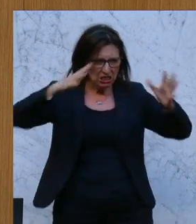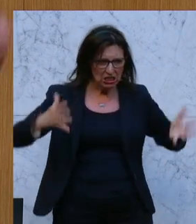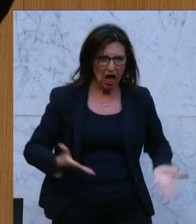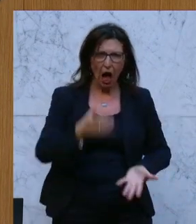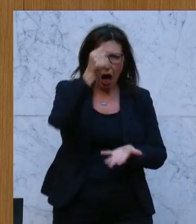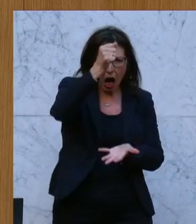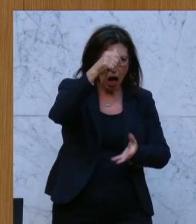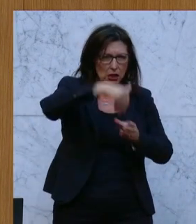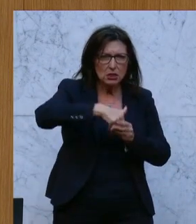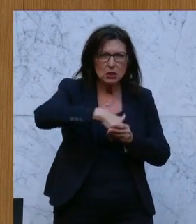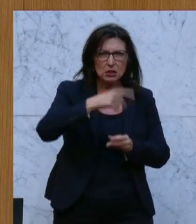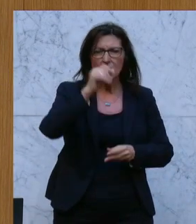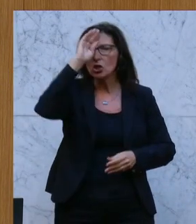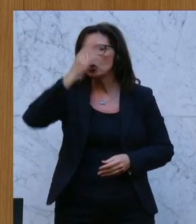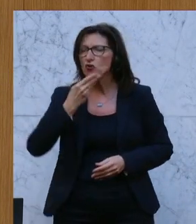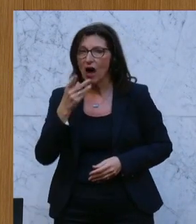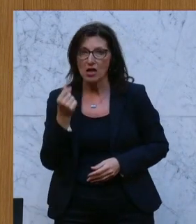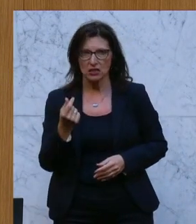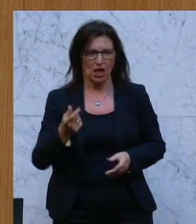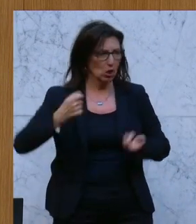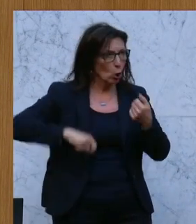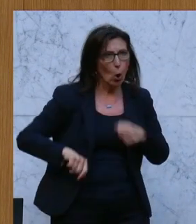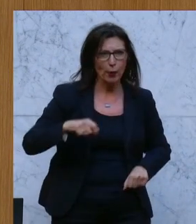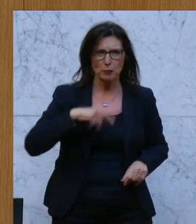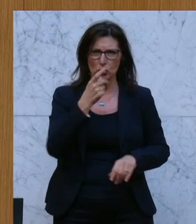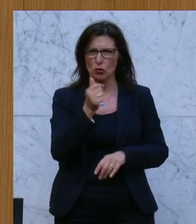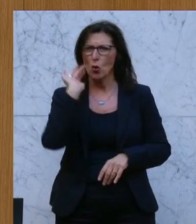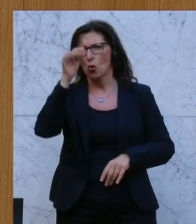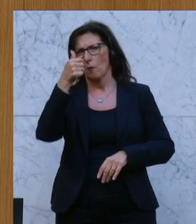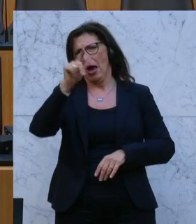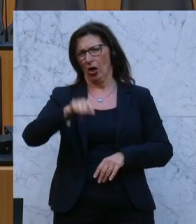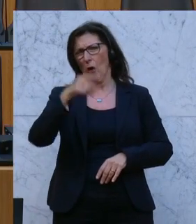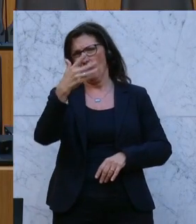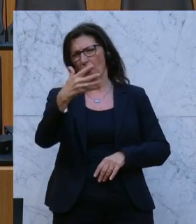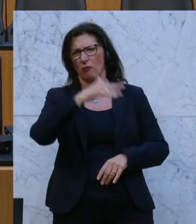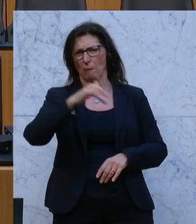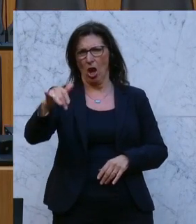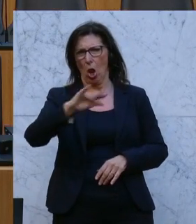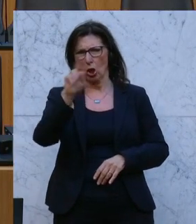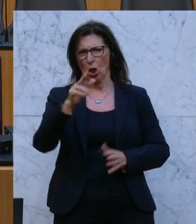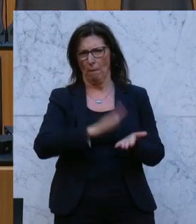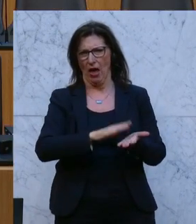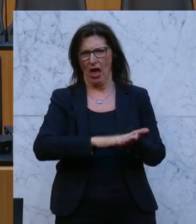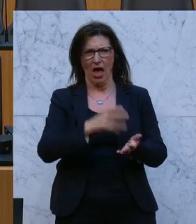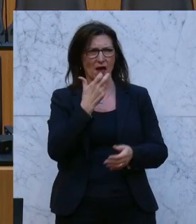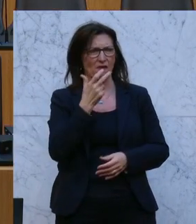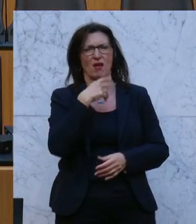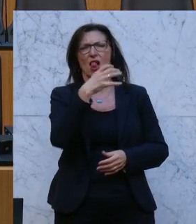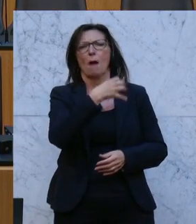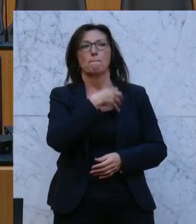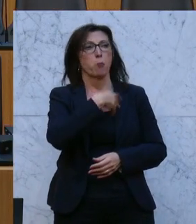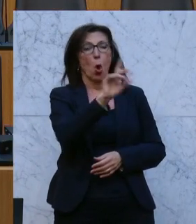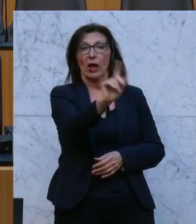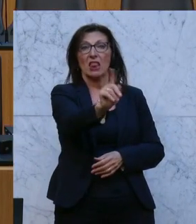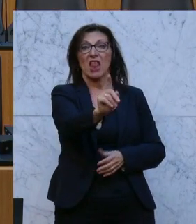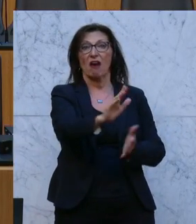wurden, Schwarzgeld, Korruptionsgeld, über 1,5 Millionen Euro Bargeld. Sie wollen den Bürgern das Geld verbieten, das